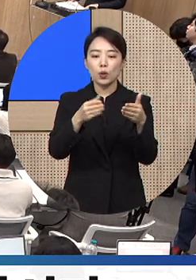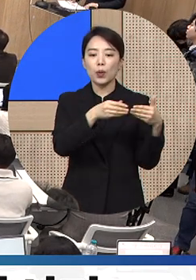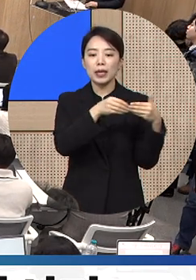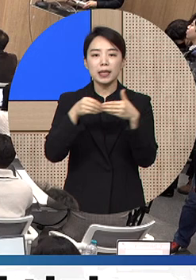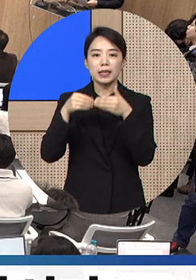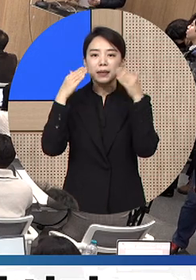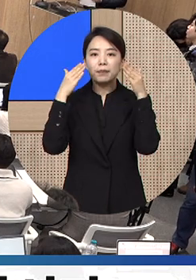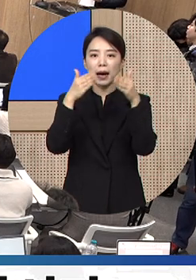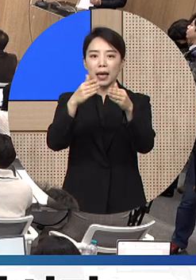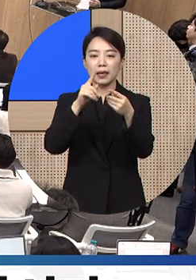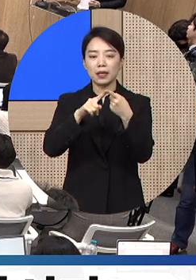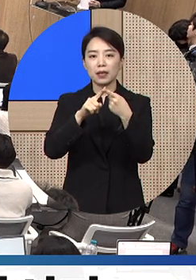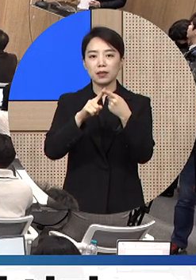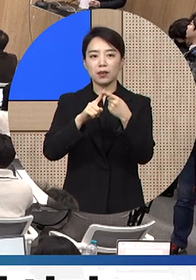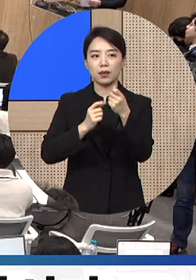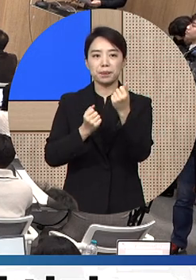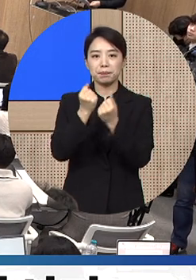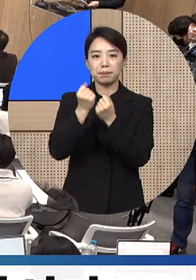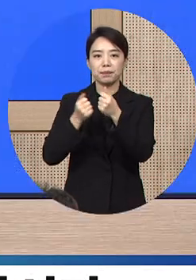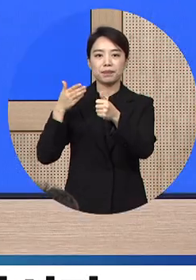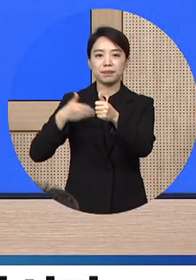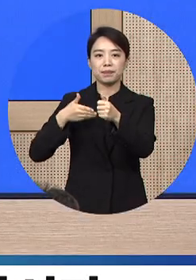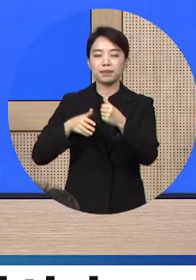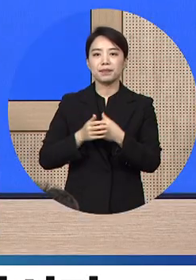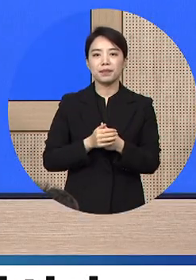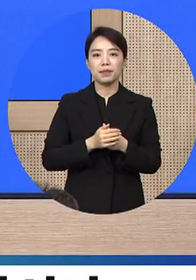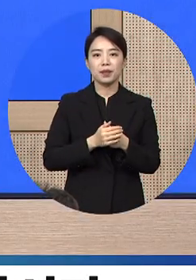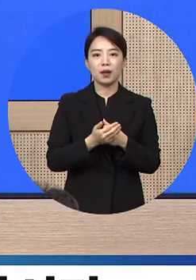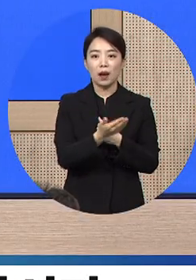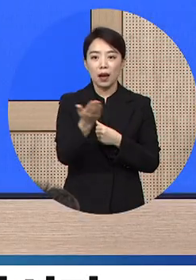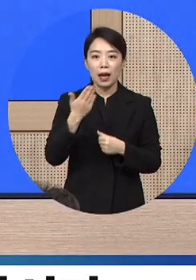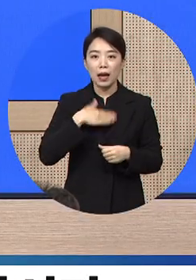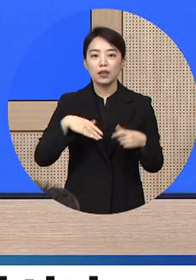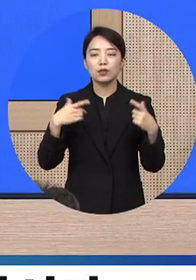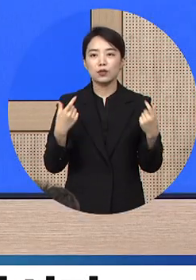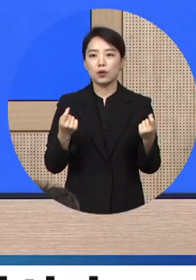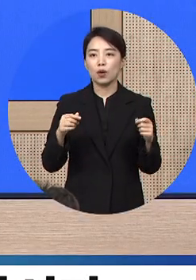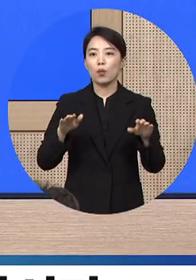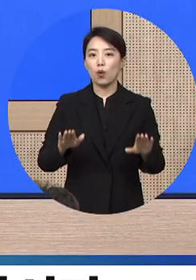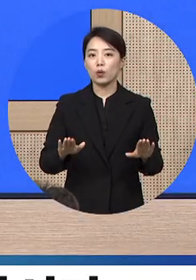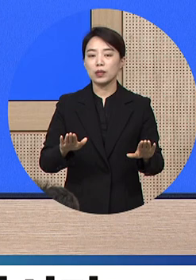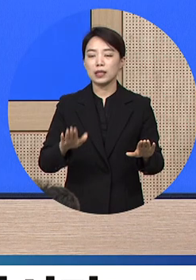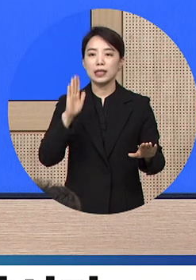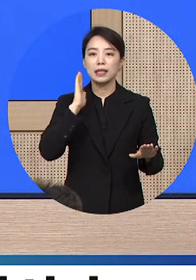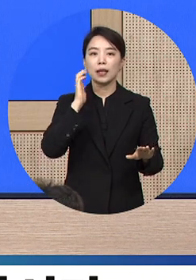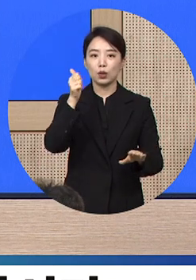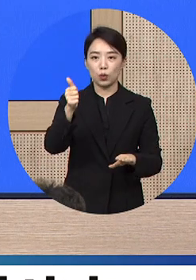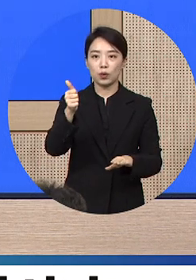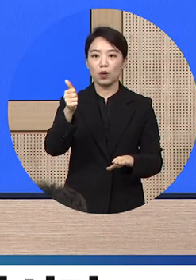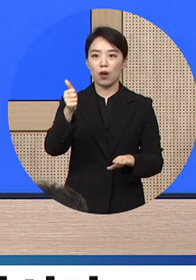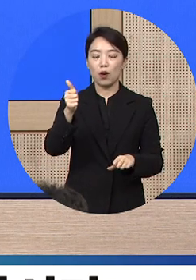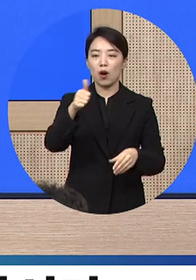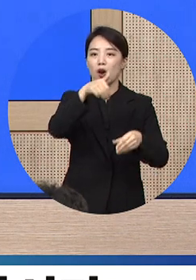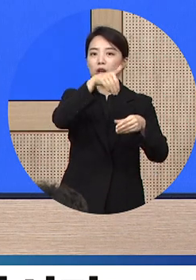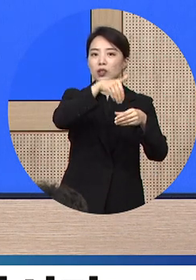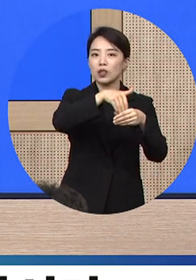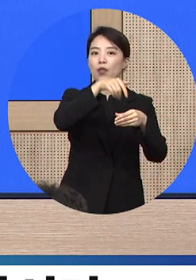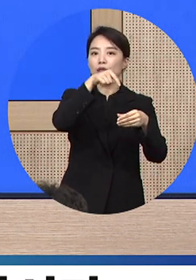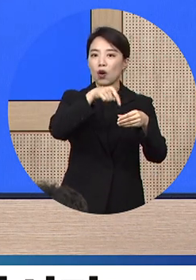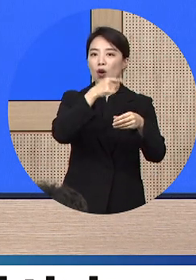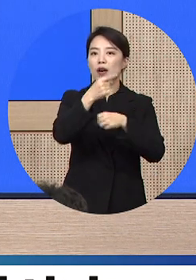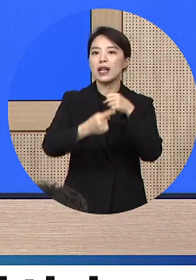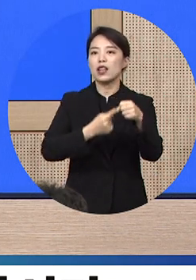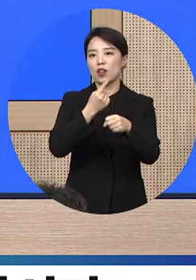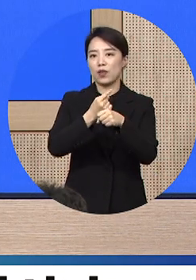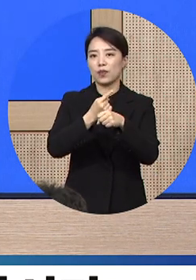좀 말씀 부탁드립니다. 예. 아시는 것처럼 오늘이 대통령 선거 만 1년